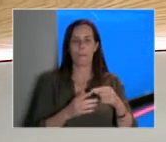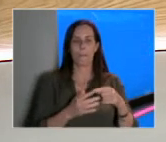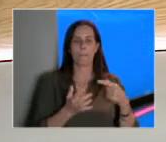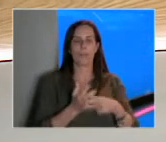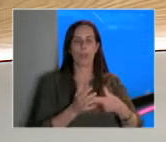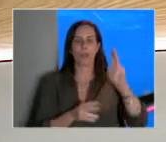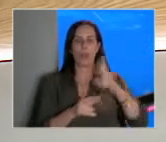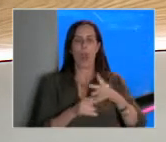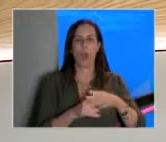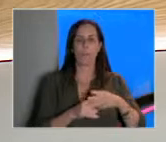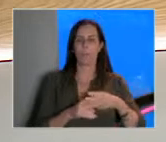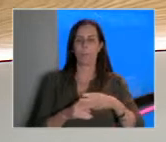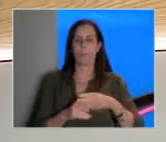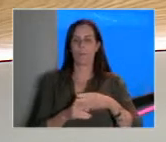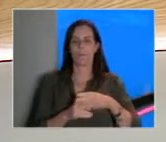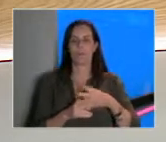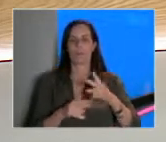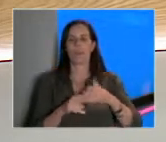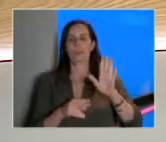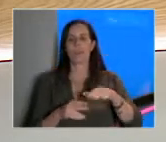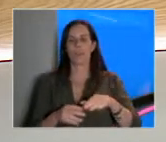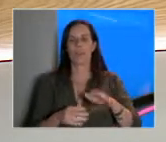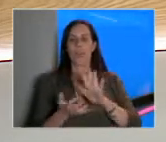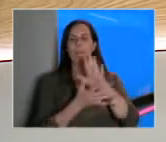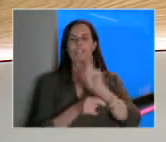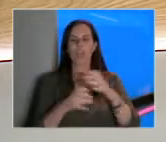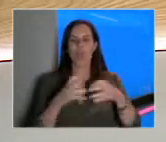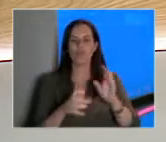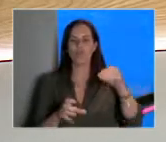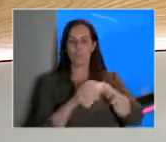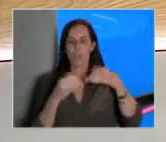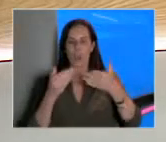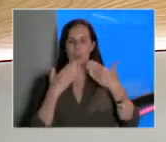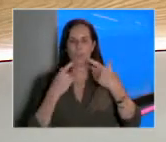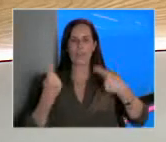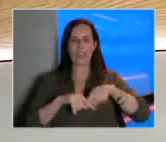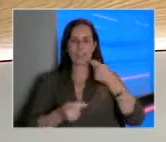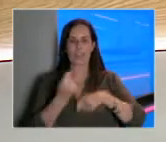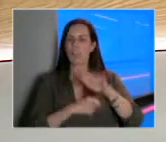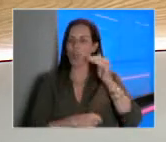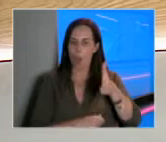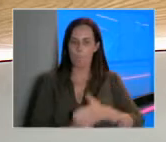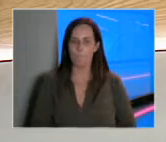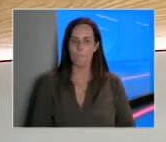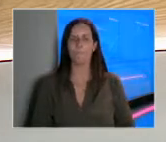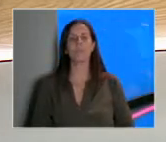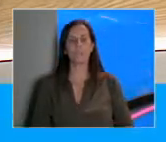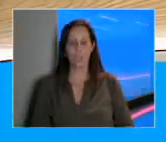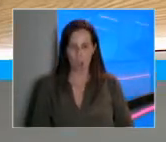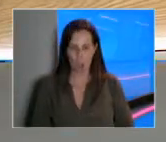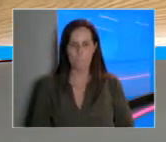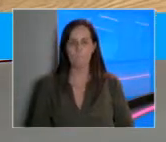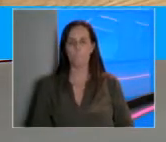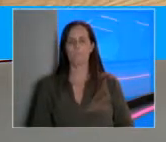העלייה בתחלואה. איתנו נמצא יוסי סעידוב מהתנועה 15 דקות, שהשתתף היום בדיון בוועדת הכלכלה. שלום לך, יוסי. שלום וערב